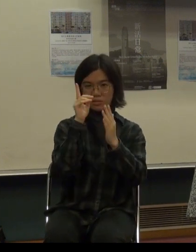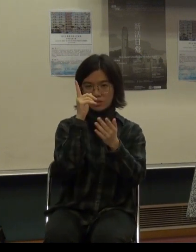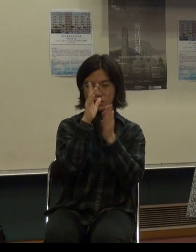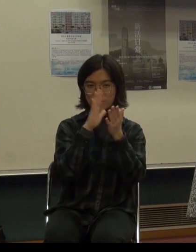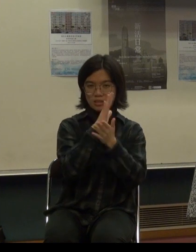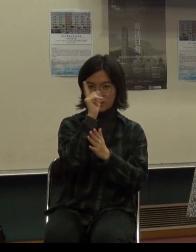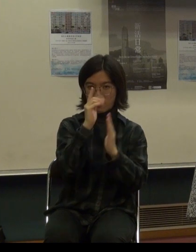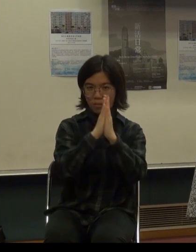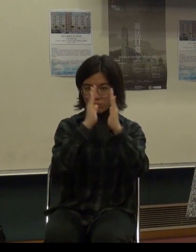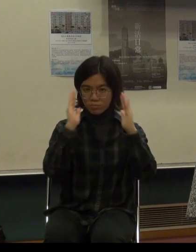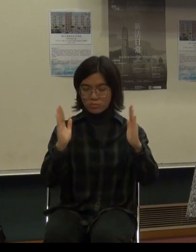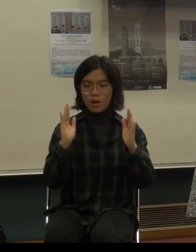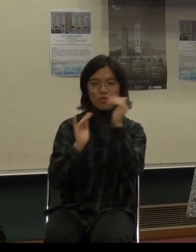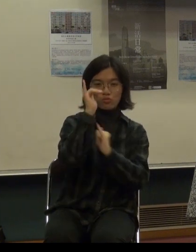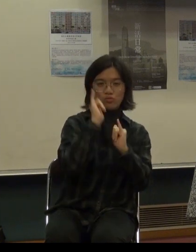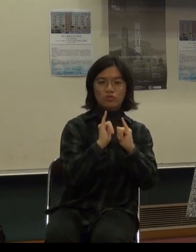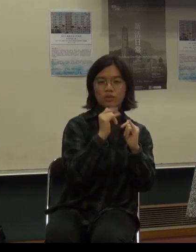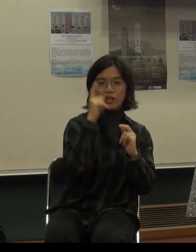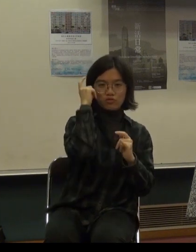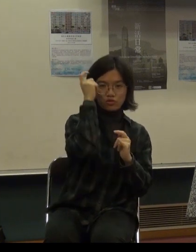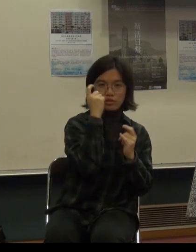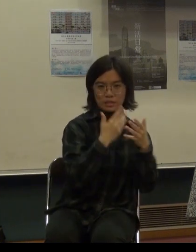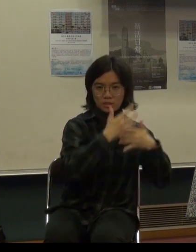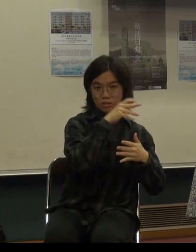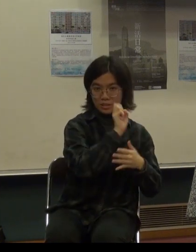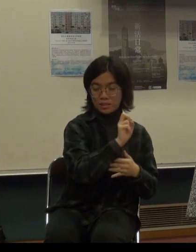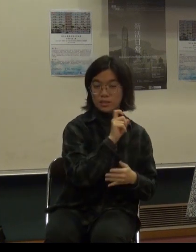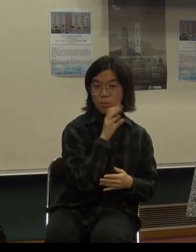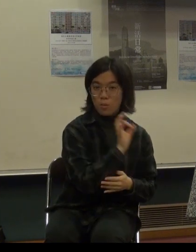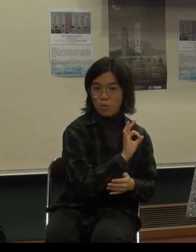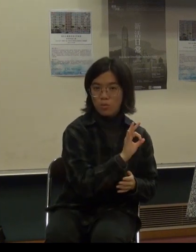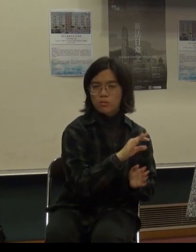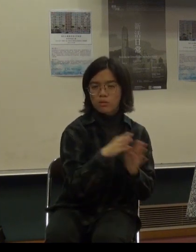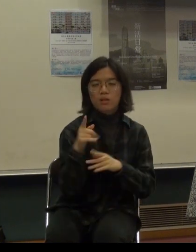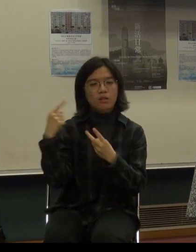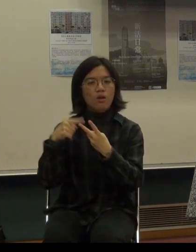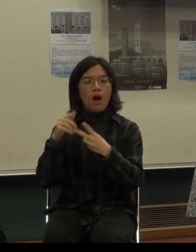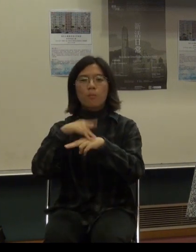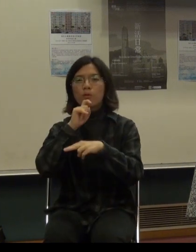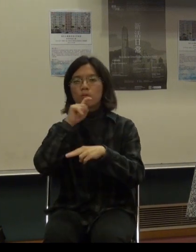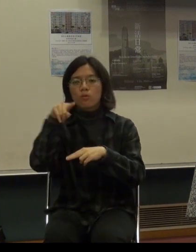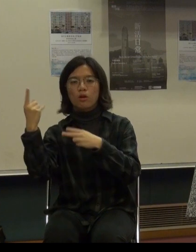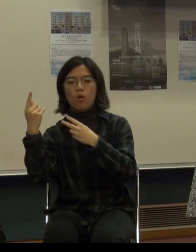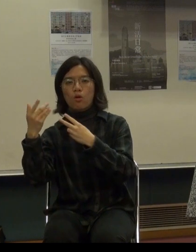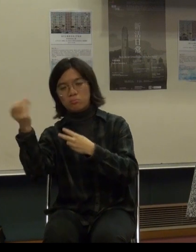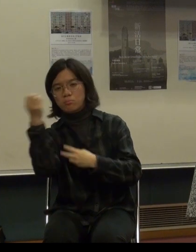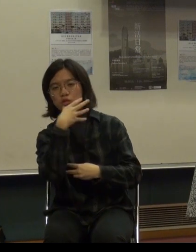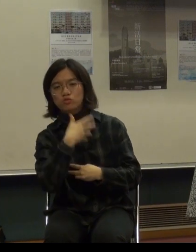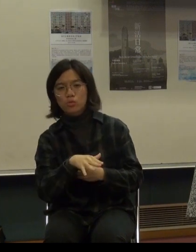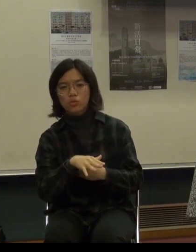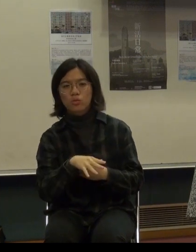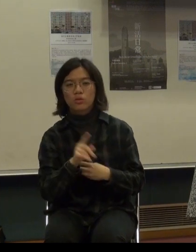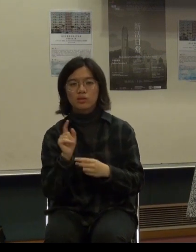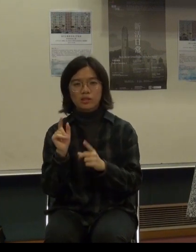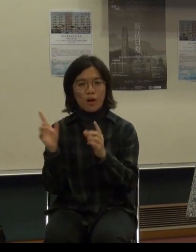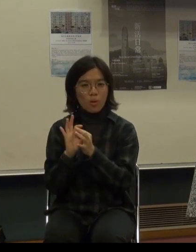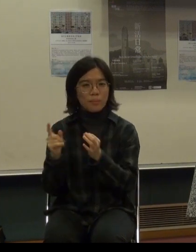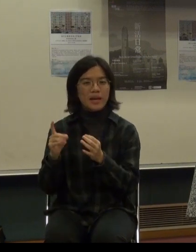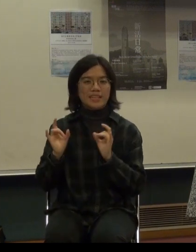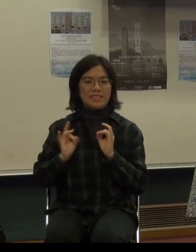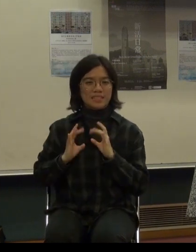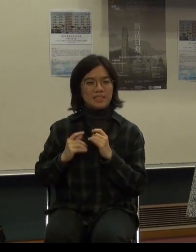築咧？嚇！第二咧，嗰位老友問咗少少啊，嚇！就係呢個私人，因為你